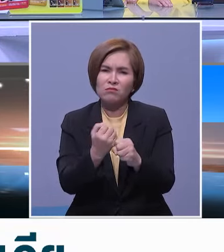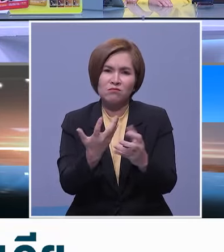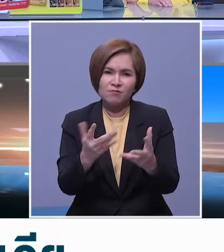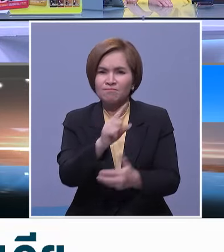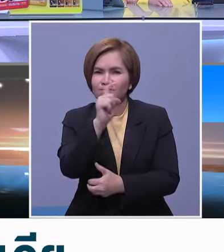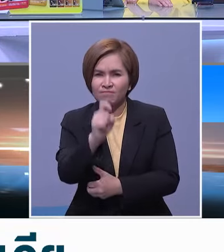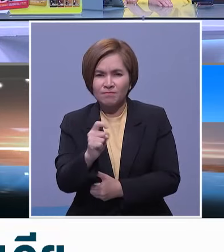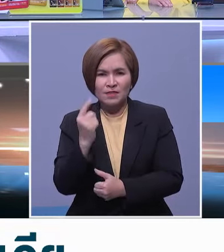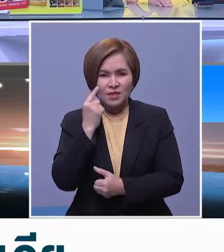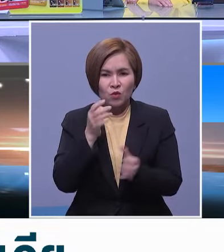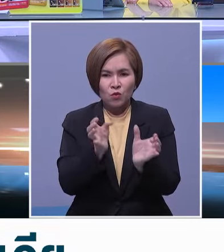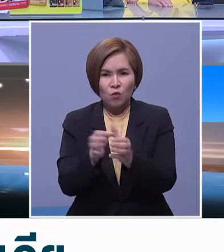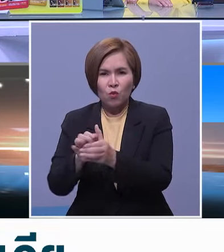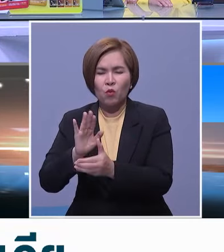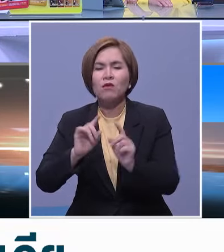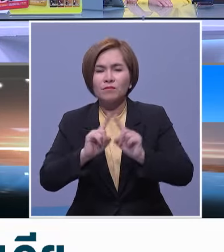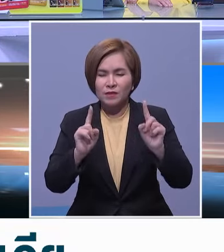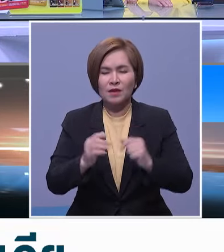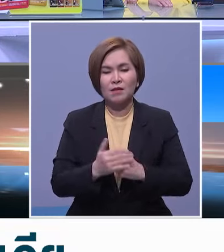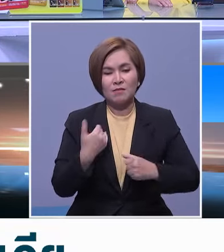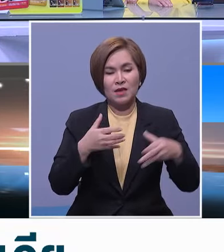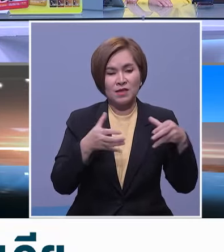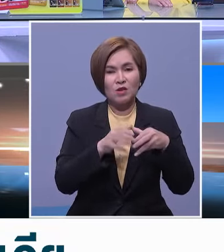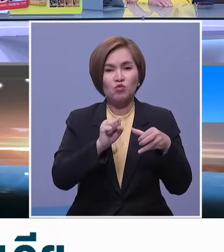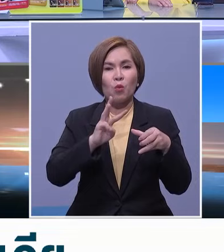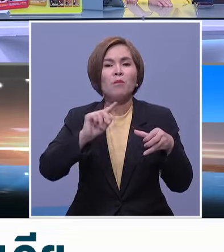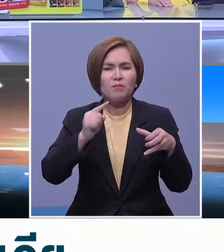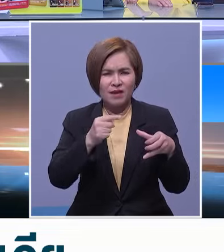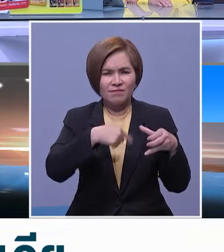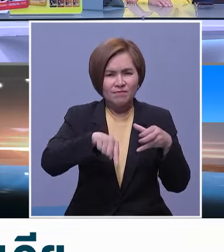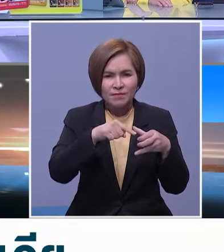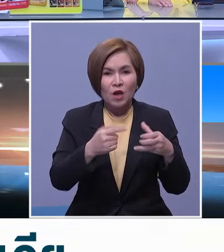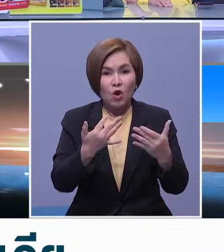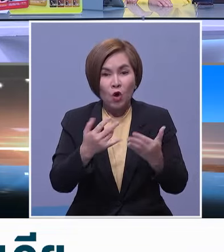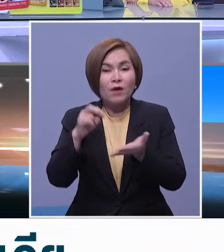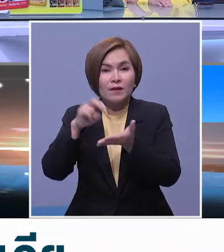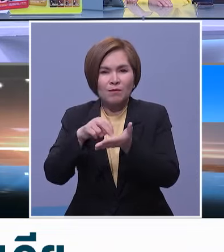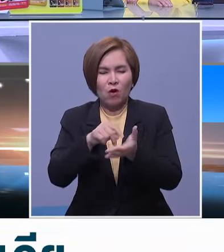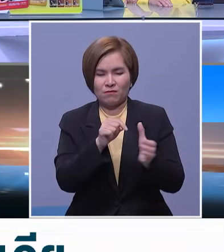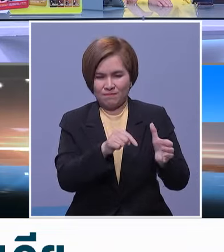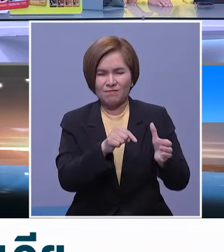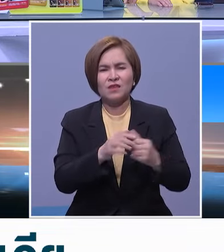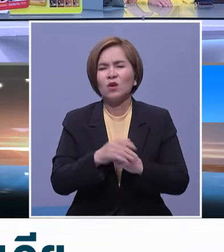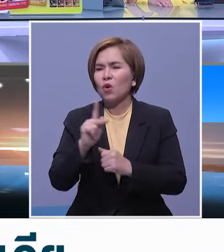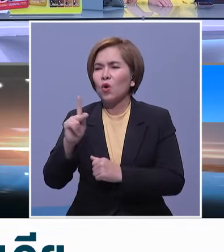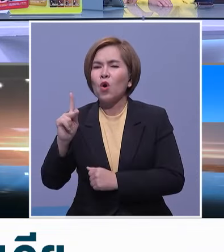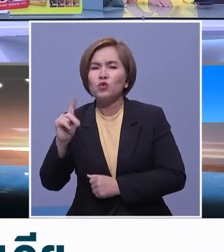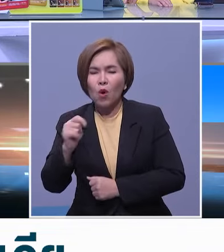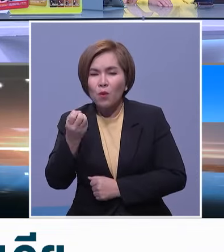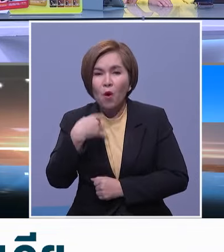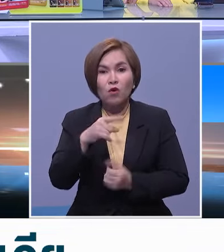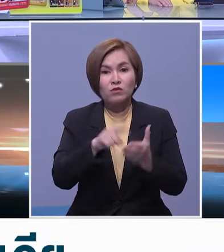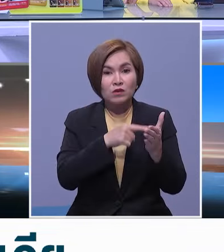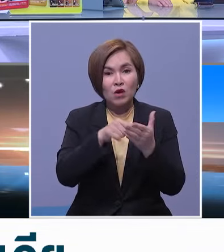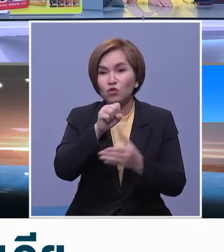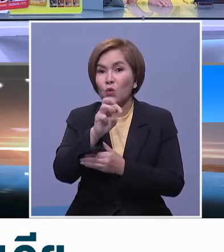รแล้วก็ว่าที่สว.ชุดใหม่เขาก็มองกันว่าจริงๆแล้วเนี่ยตามที่กกต.เคยบอกไว้ว่าการเลือกสว.เสร็จ